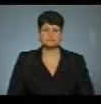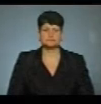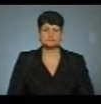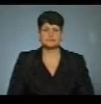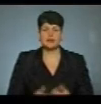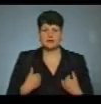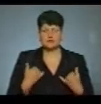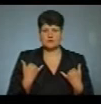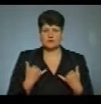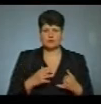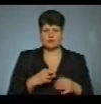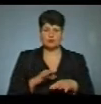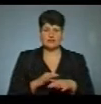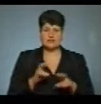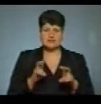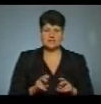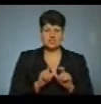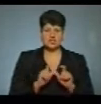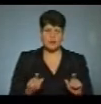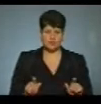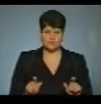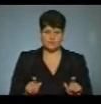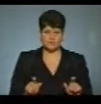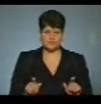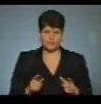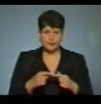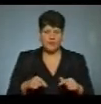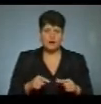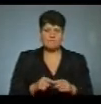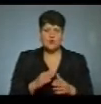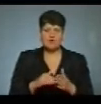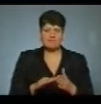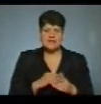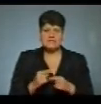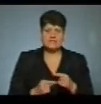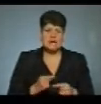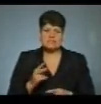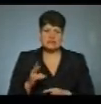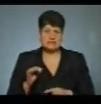На сьогодні було теж ще проведене засідання штабу по ліквідації наслідків